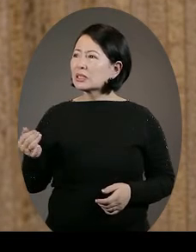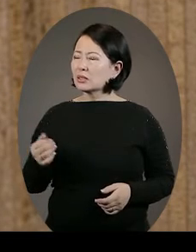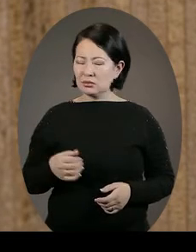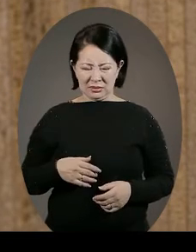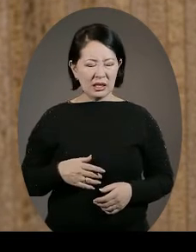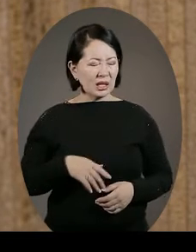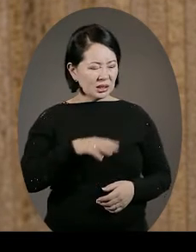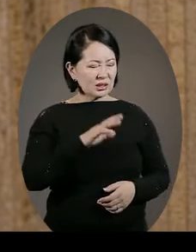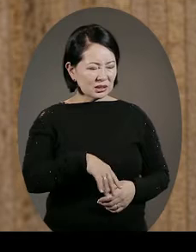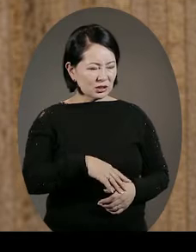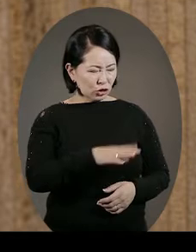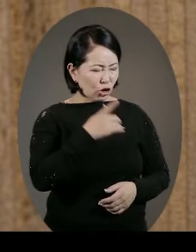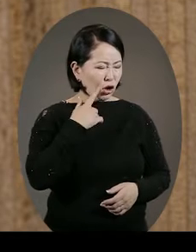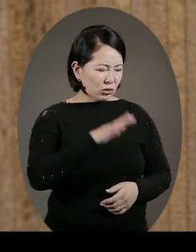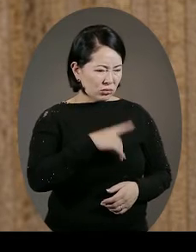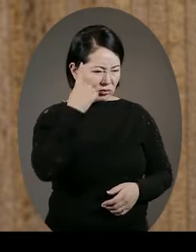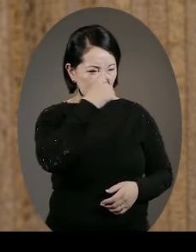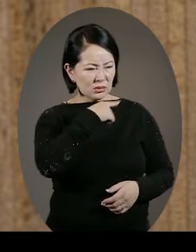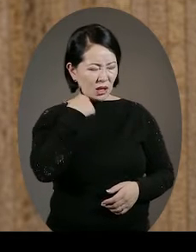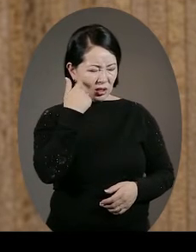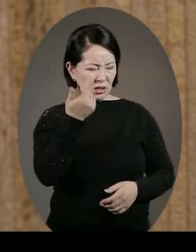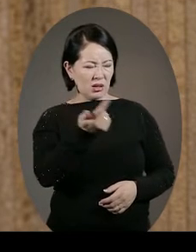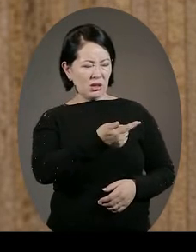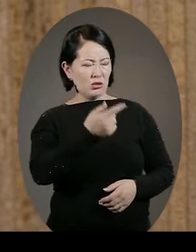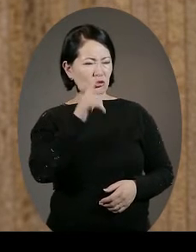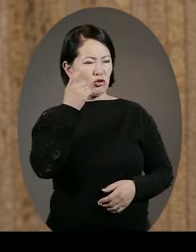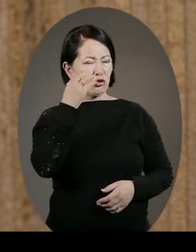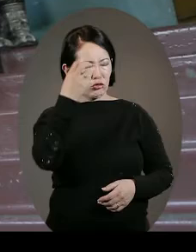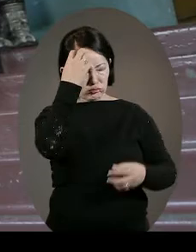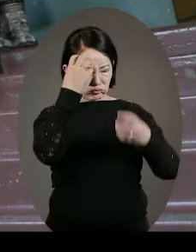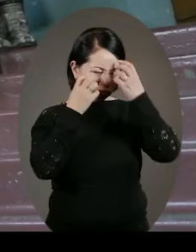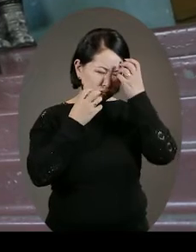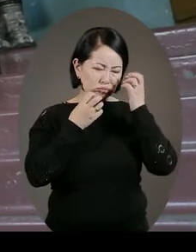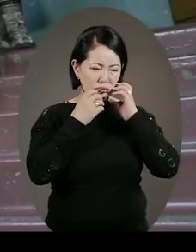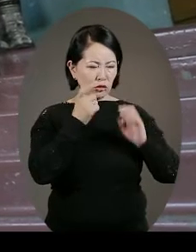тэгсэн чинь царай зүс гэж авах юмгүй хөөхнээс болчихоч.